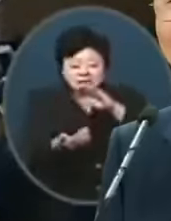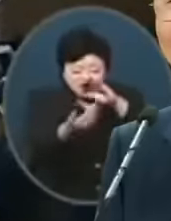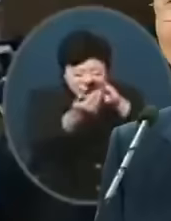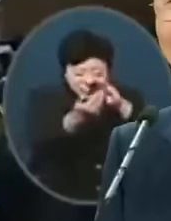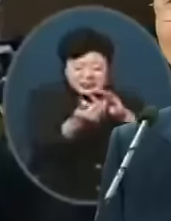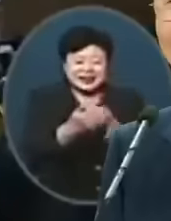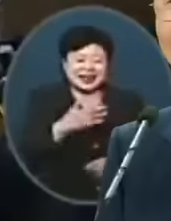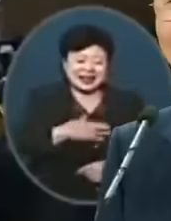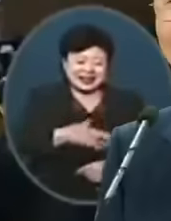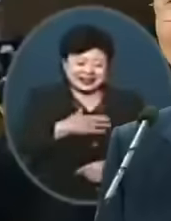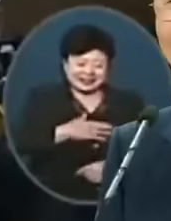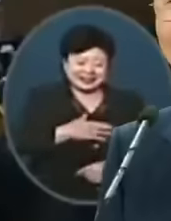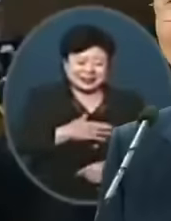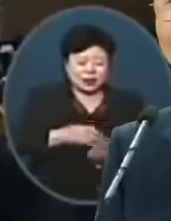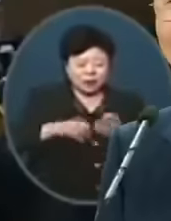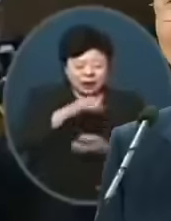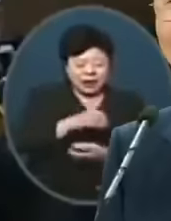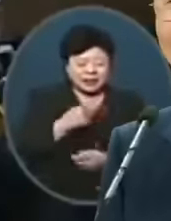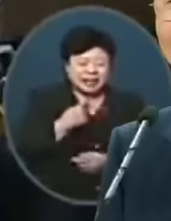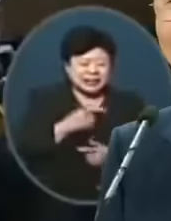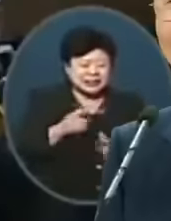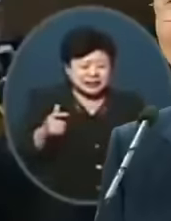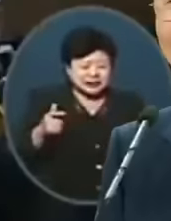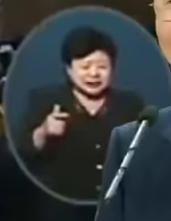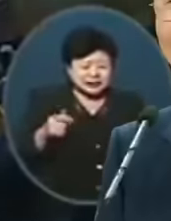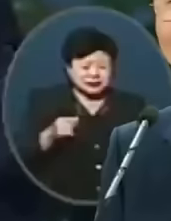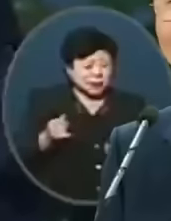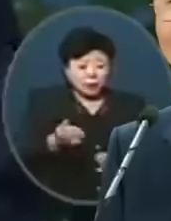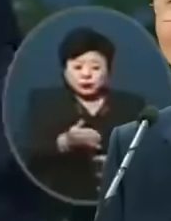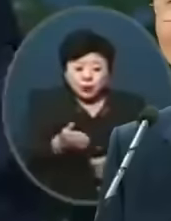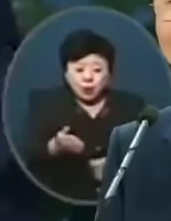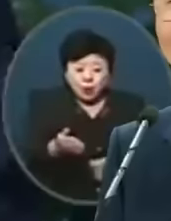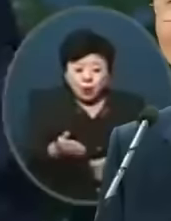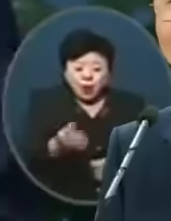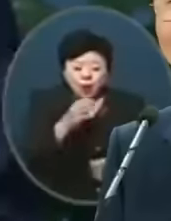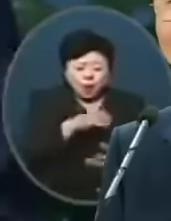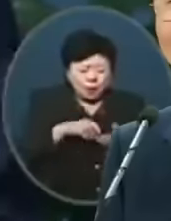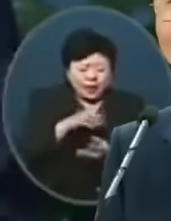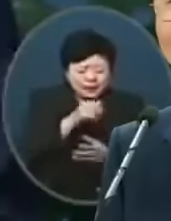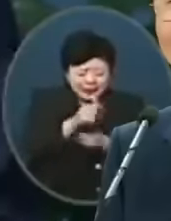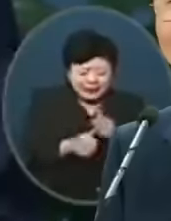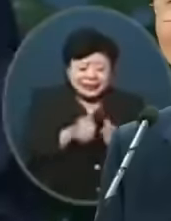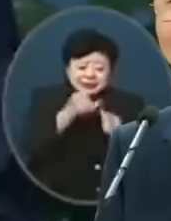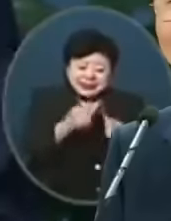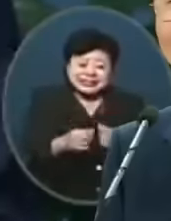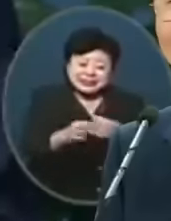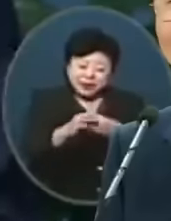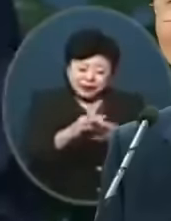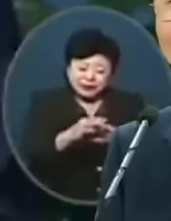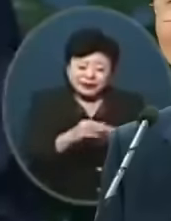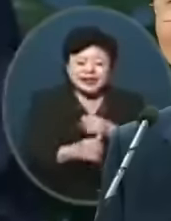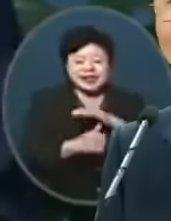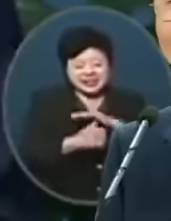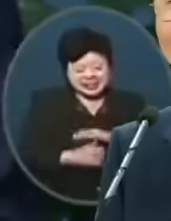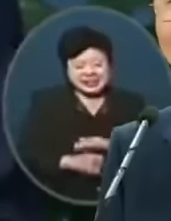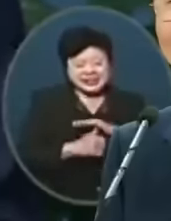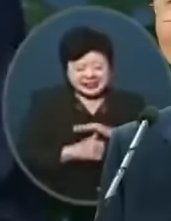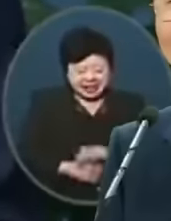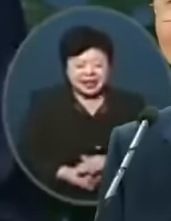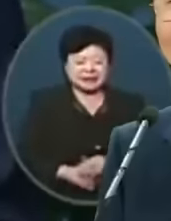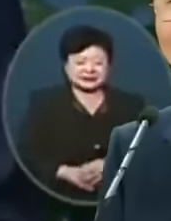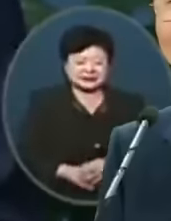압니다. 환난을 안 당한 사람 누가 있겠습니까? 그러나 환난이 하나님이 계시면 인내를